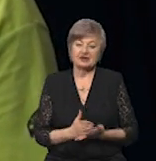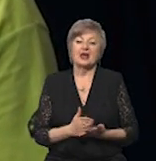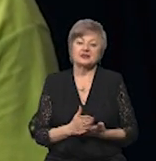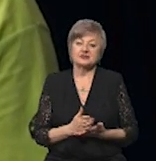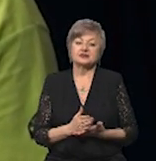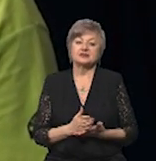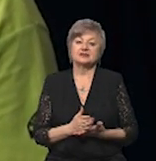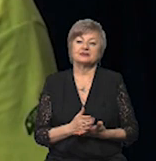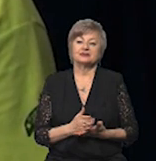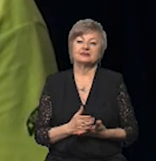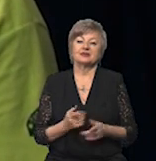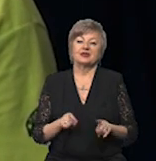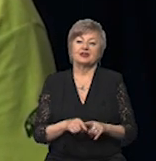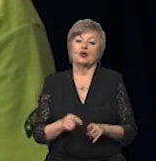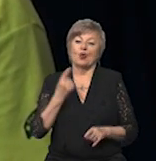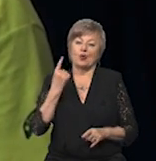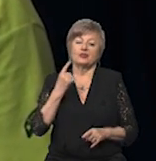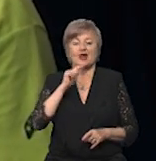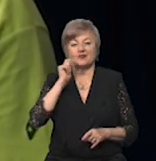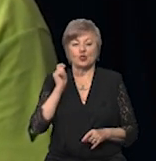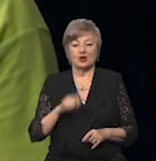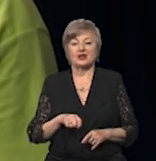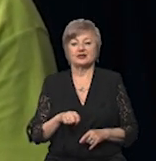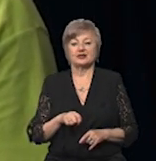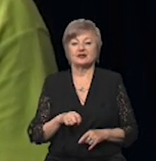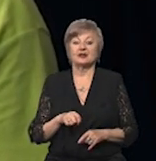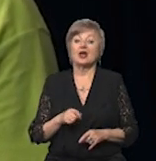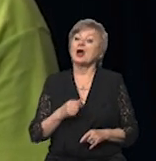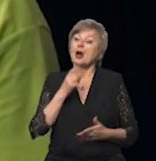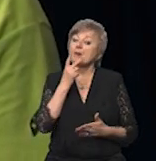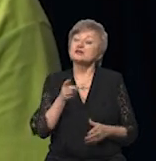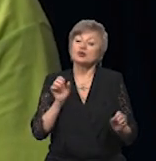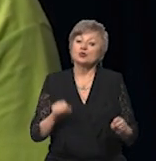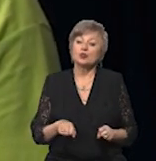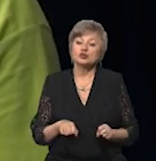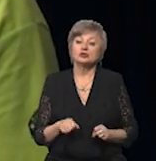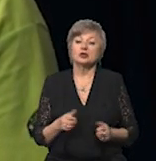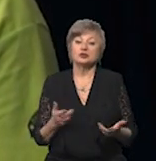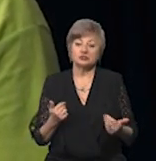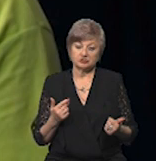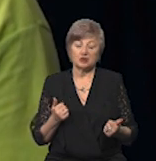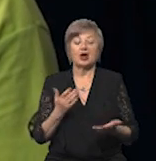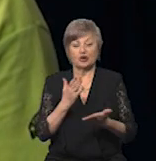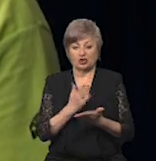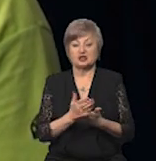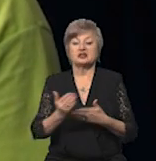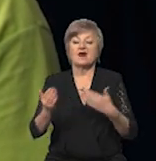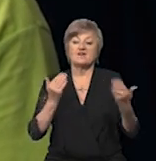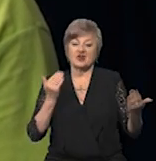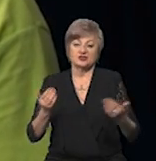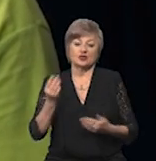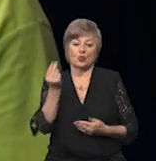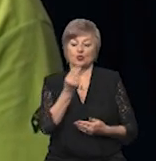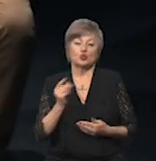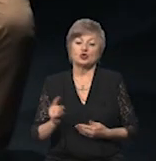Воно єдине на Україні. А його можна побачити в колекції? Так, да, воно зараз виставлено в художньому